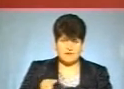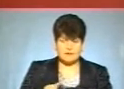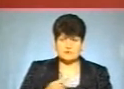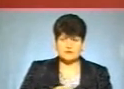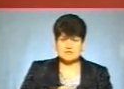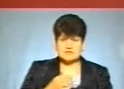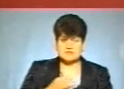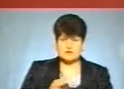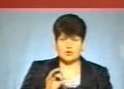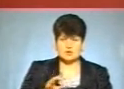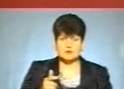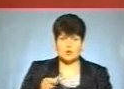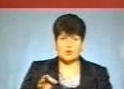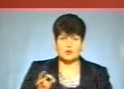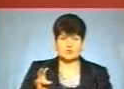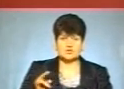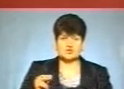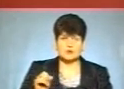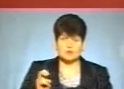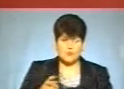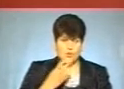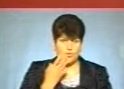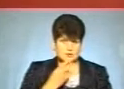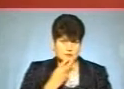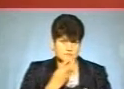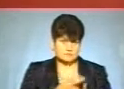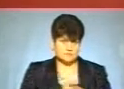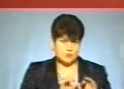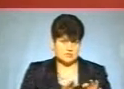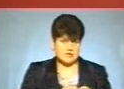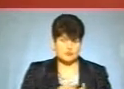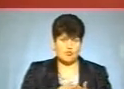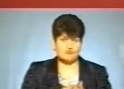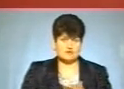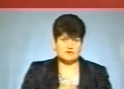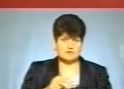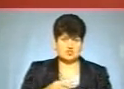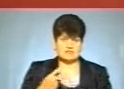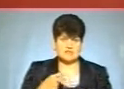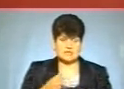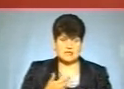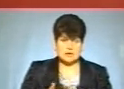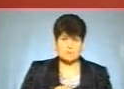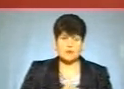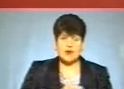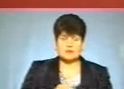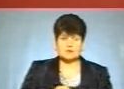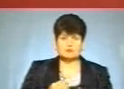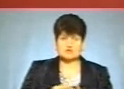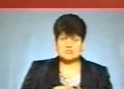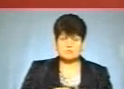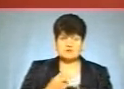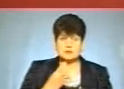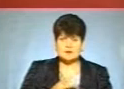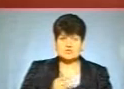Олексій Гончарук, коли презентував проект бюджету на 2020 рік. Тобто проект бюджету на 2020 рік вже передбачений з тим,